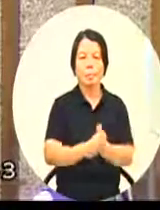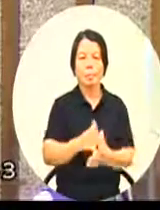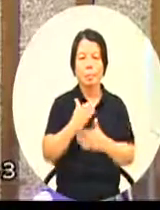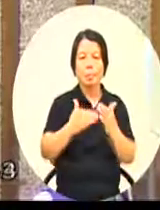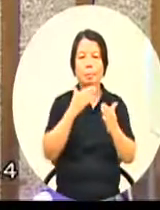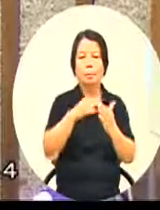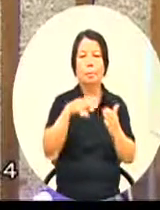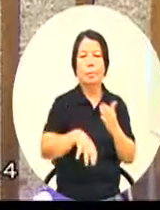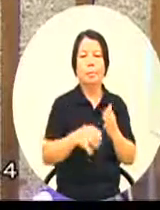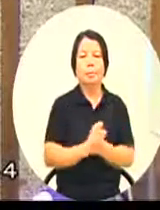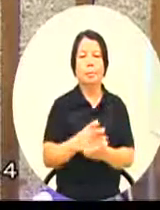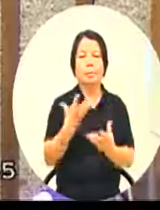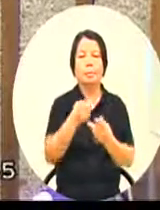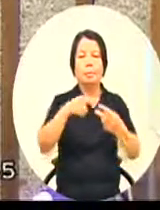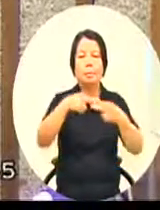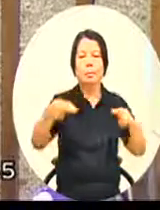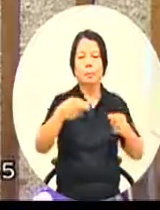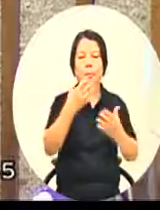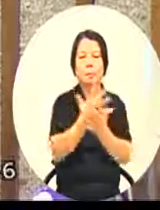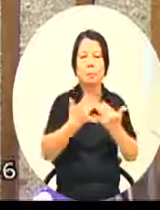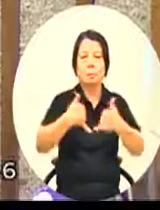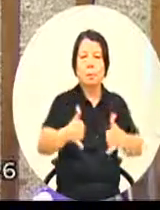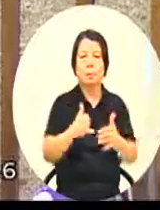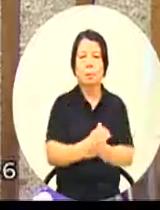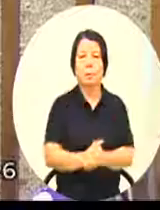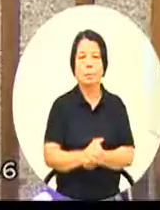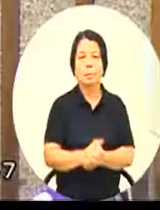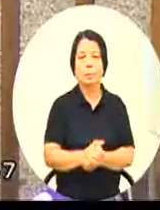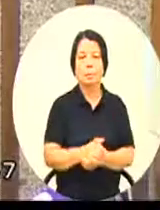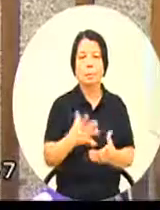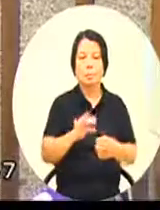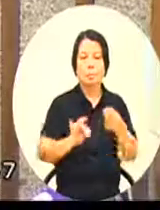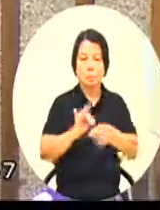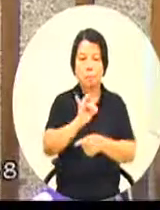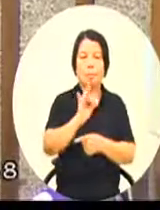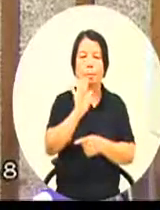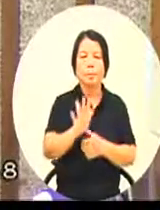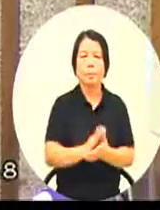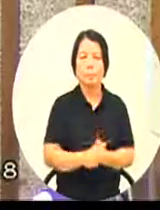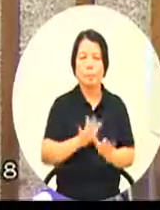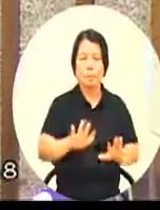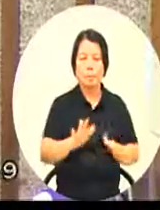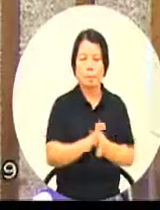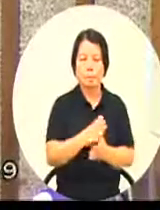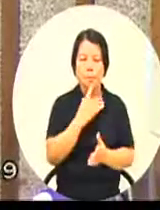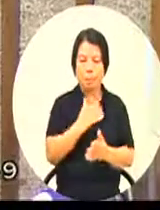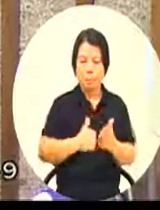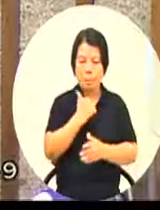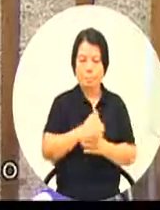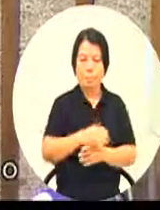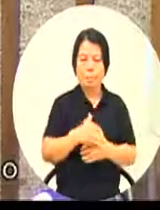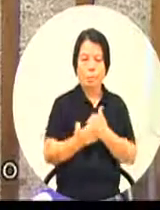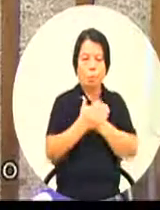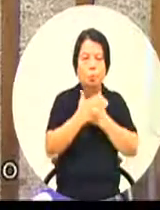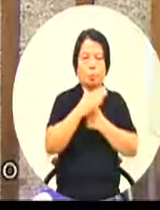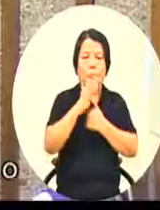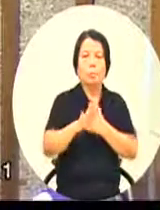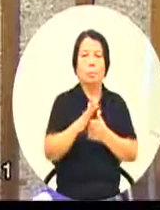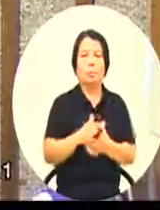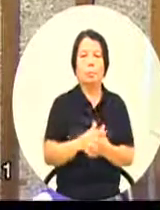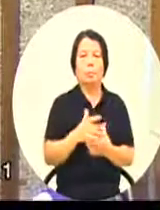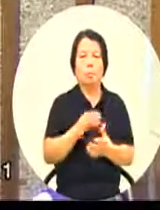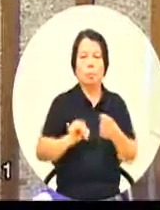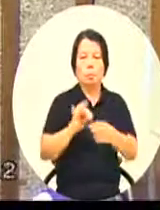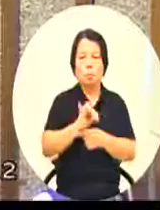的无线网络 到整个到效率本来就是100%，现在谈的是实际有效的覆盖率。所谓的有效覆盖